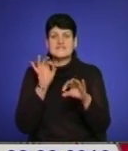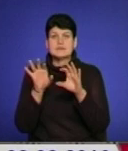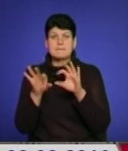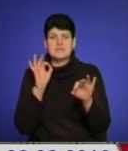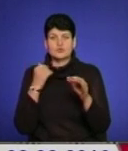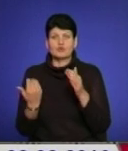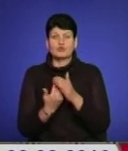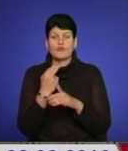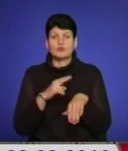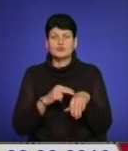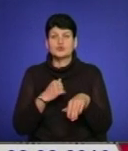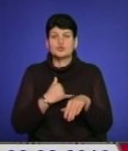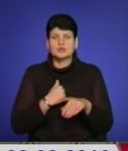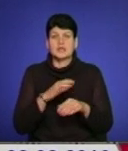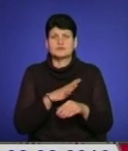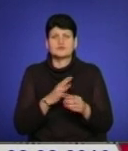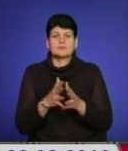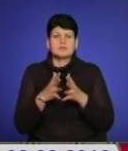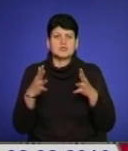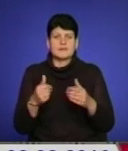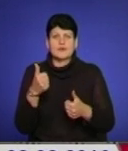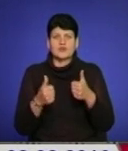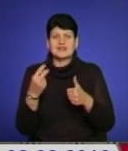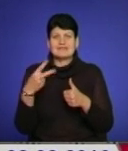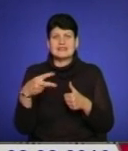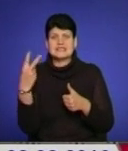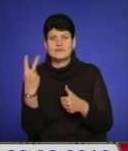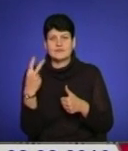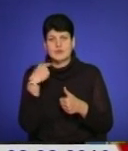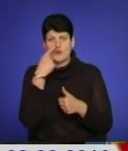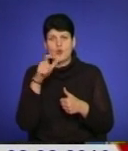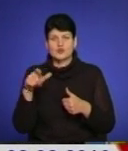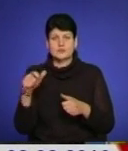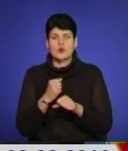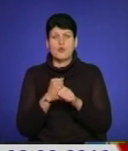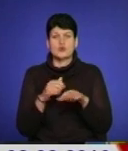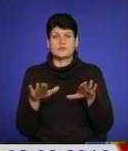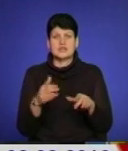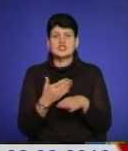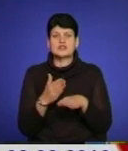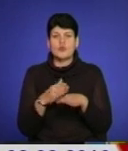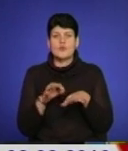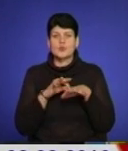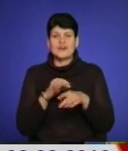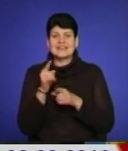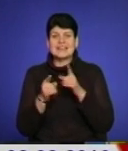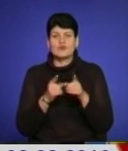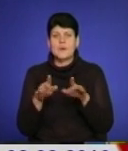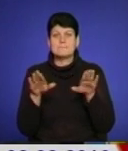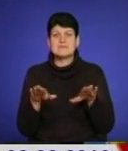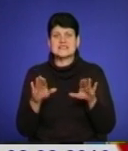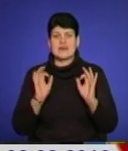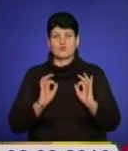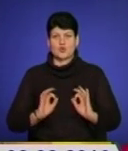поліції у нас проходив із найбільшим конкурсом – 22 особи на робоче місце. Частково також проведена реформа місцевої